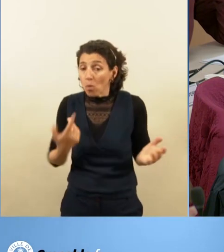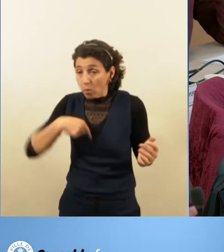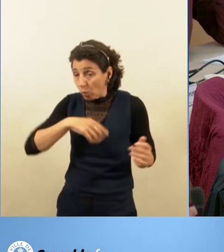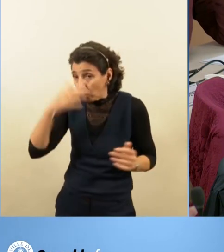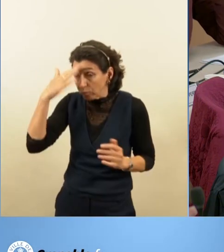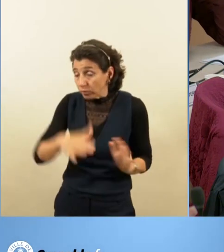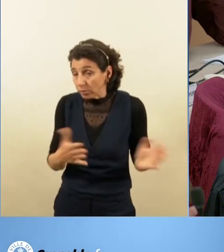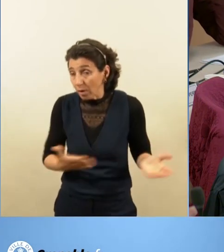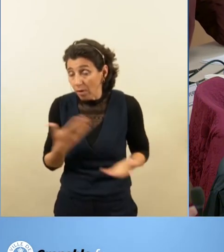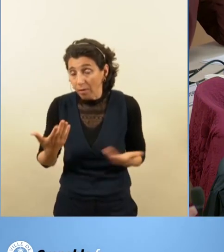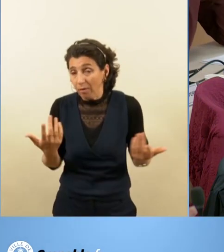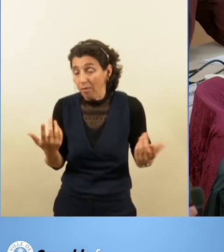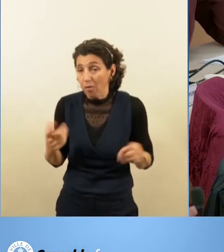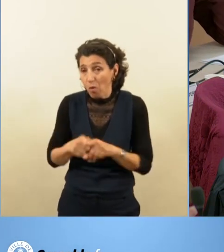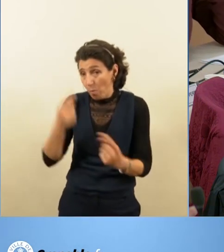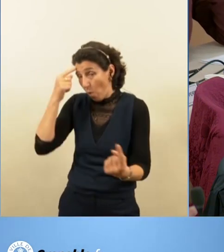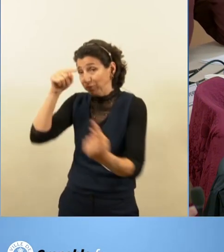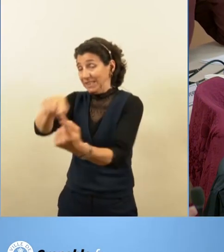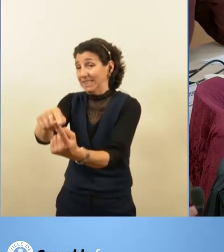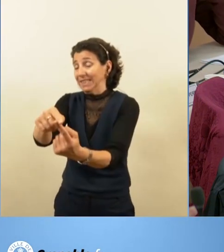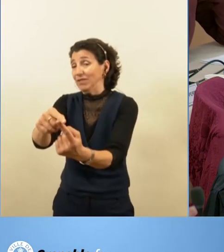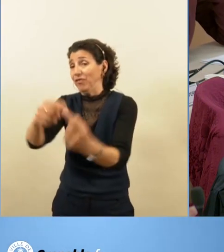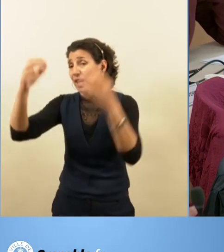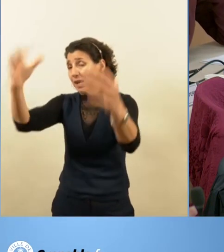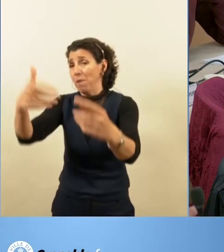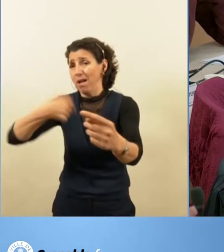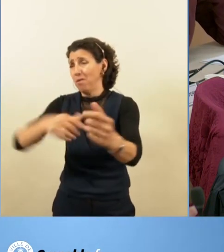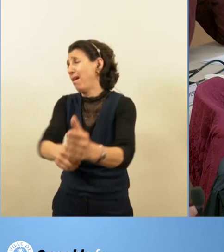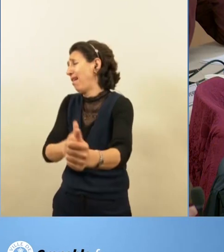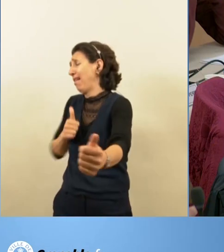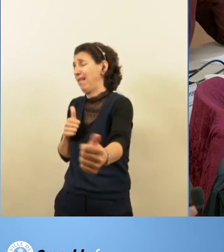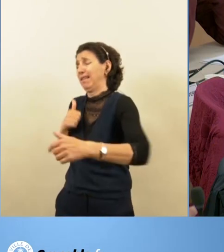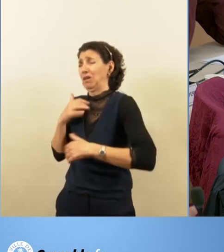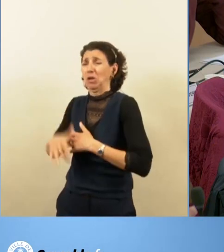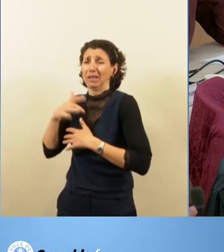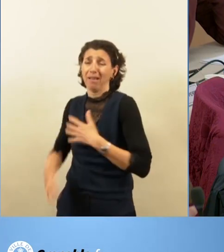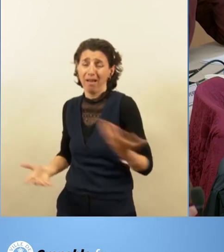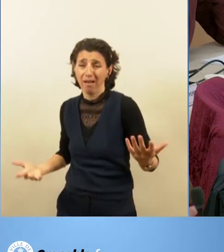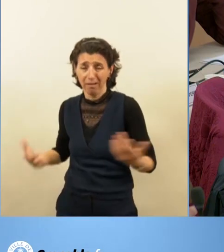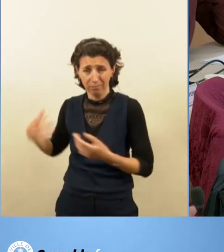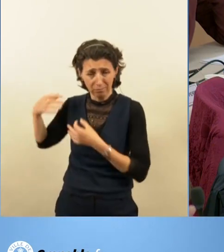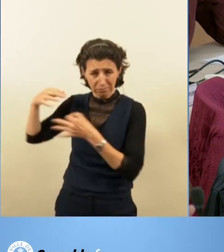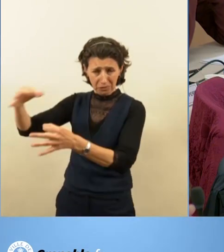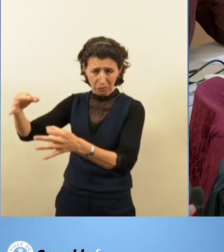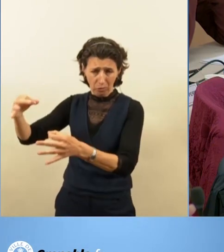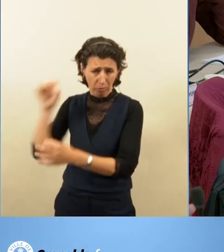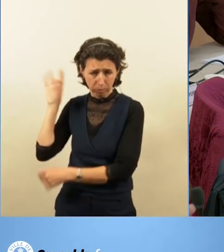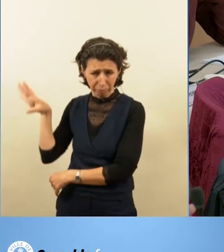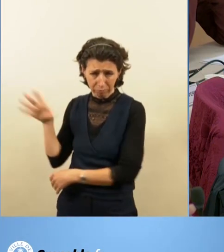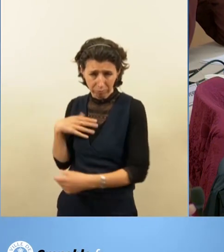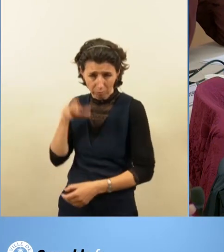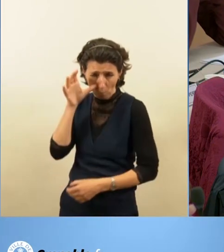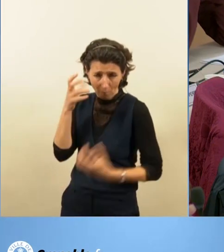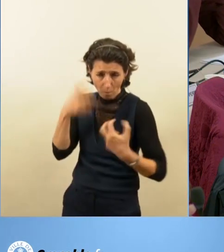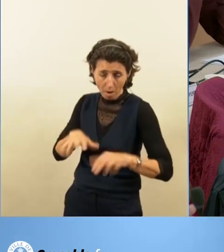faut faire pour atteindre des objectifs climatiques et donc ce discours là n'est absolument pas audible évidemment